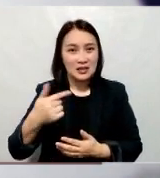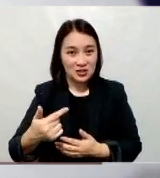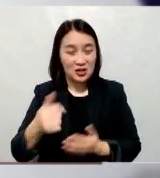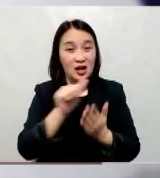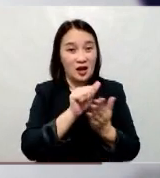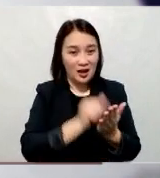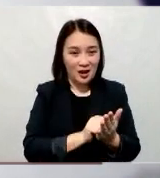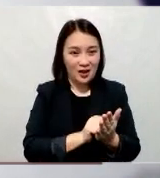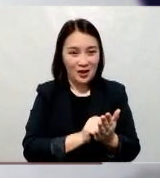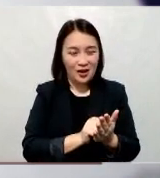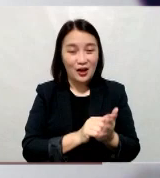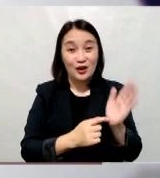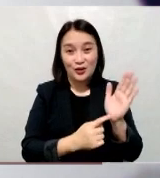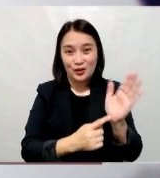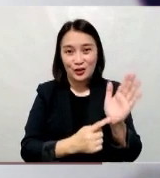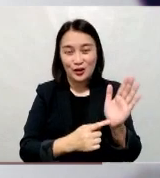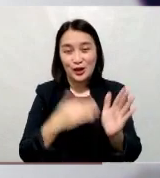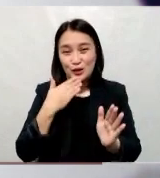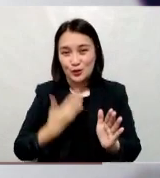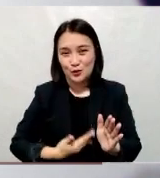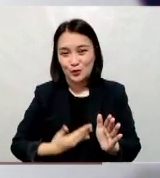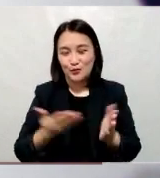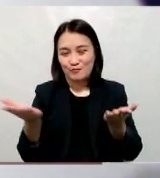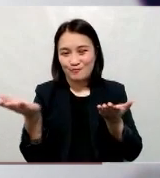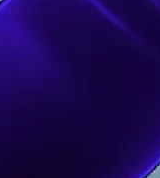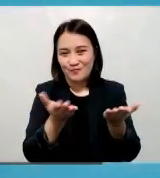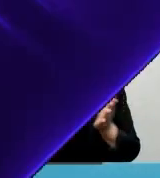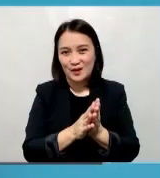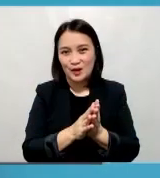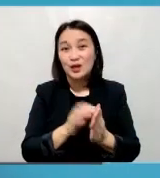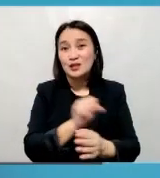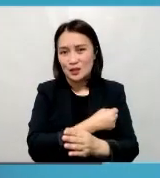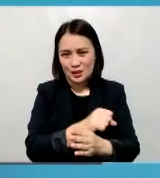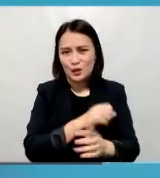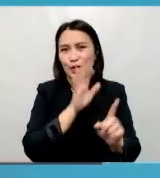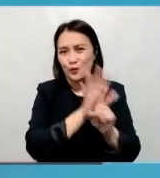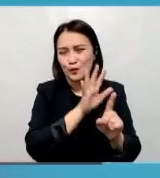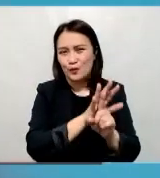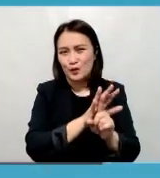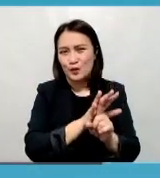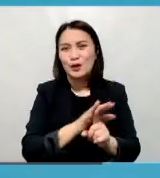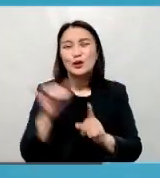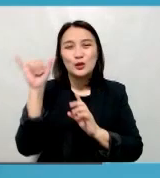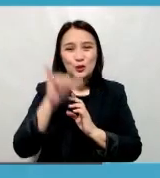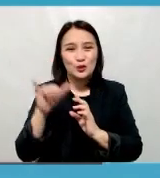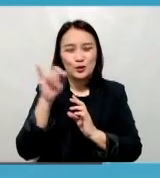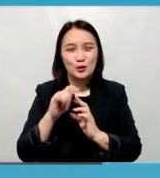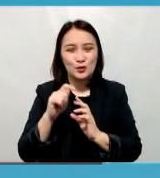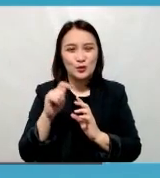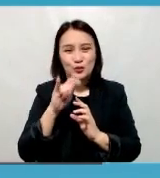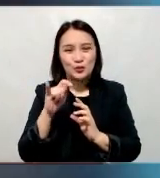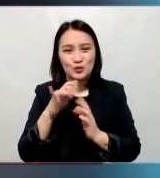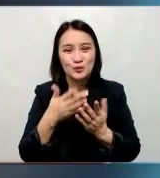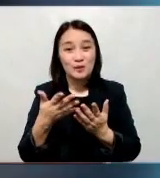din ang nag-introduce kay Easy Mill. Instant hit ang kanta sa YouTube. Matatandaan nitong buwan lang nang pumirma si Easy